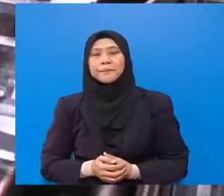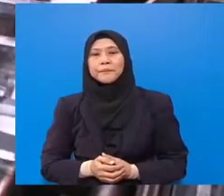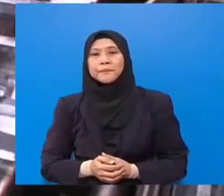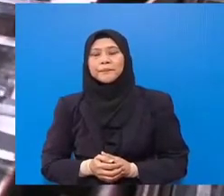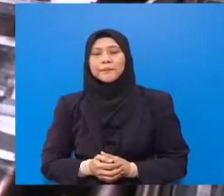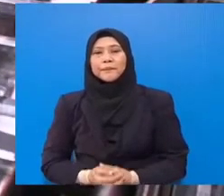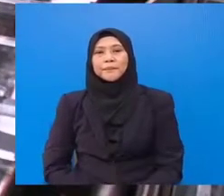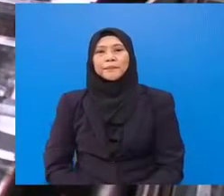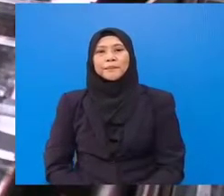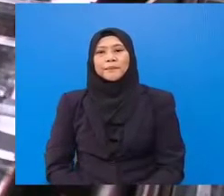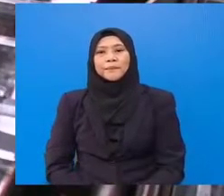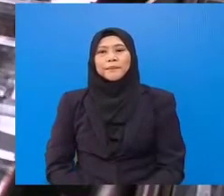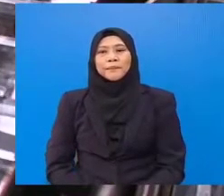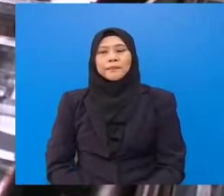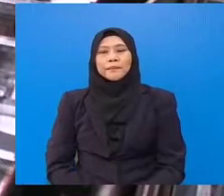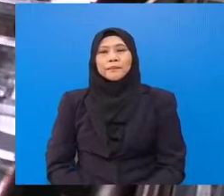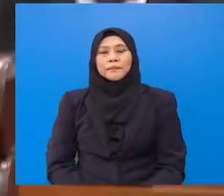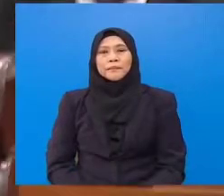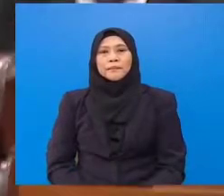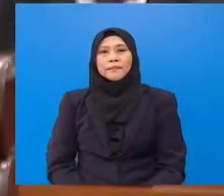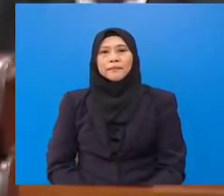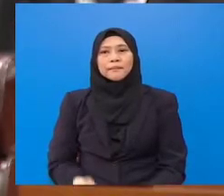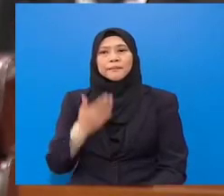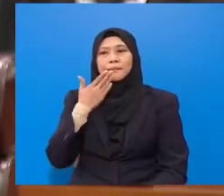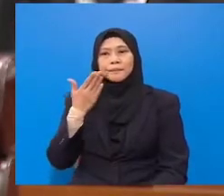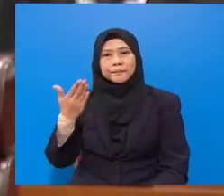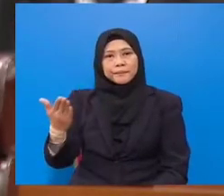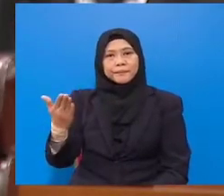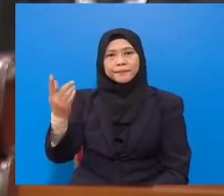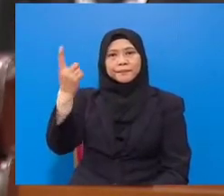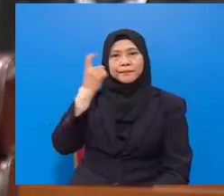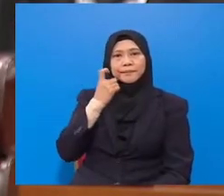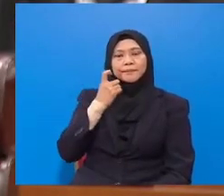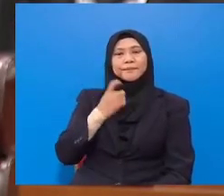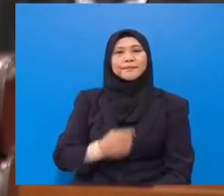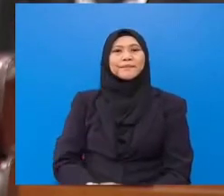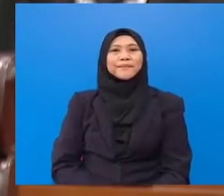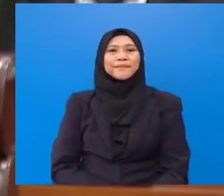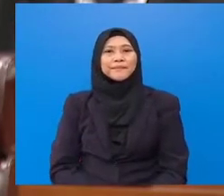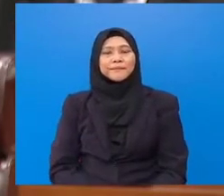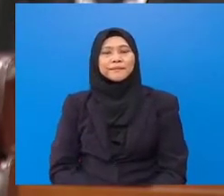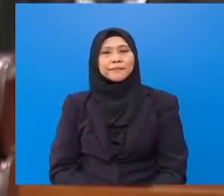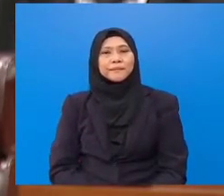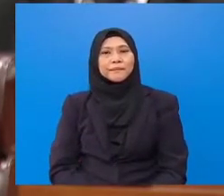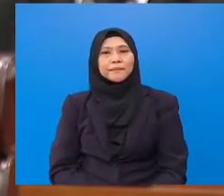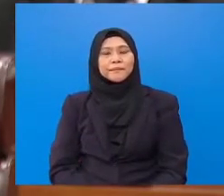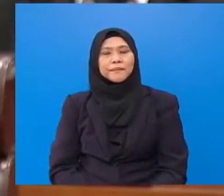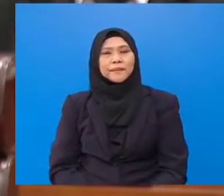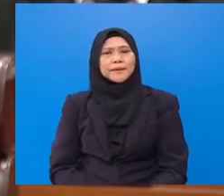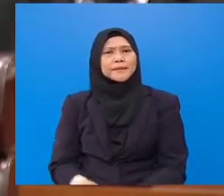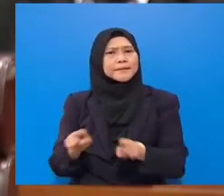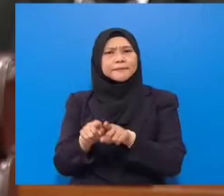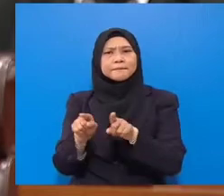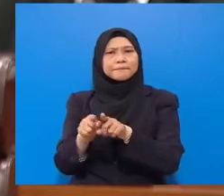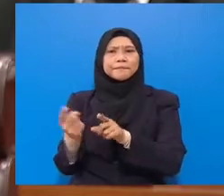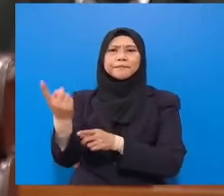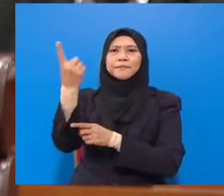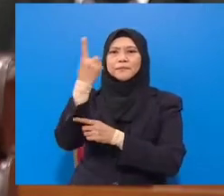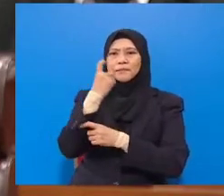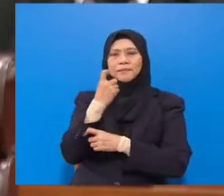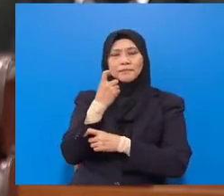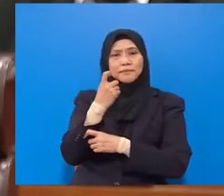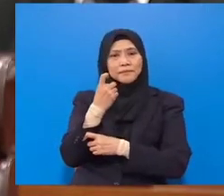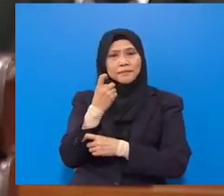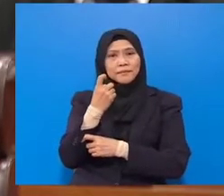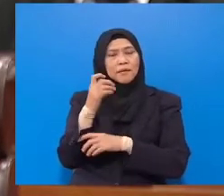nge-rap makasih kali yang bahwa Magneto yang bertanya supaya seperti menepuk persoalan yang dibangkitkan tadi adalah